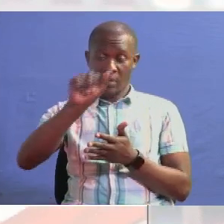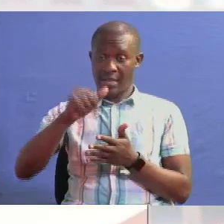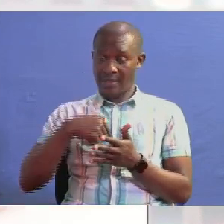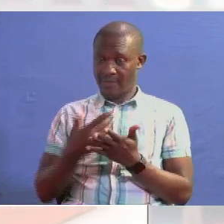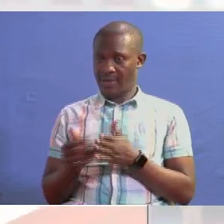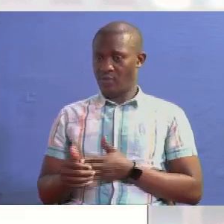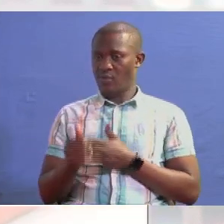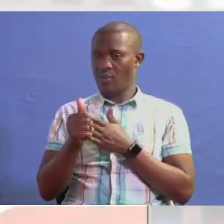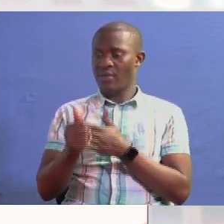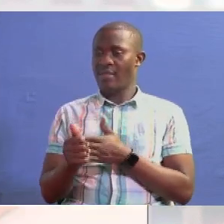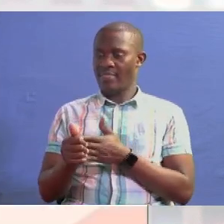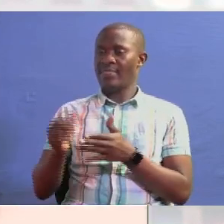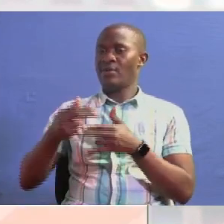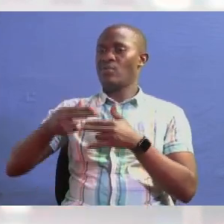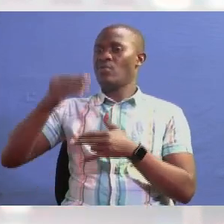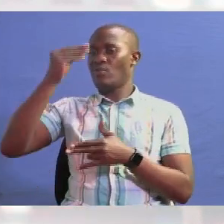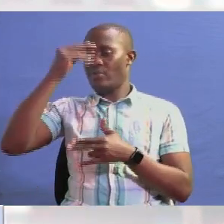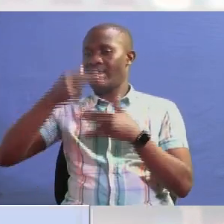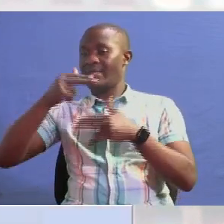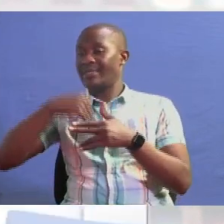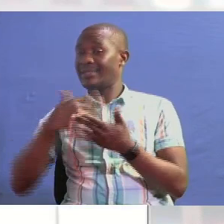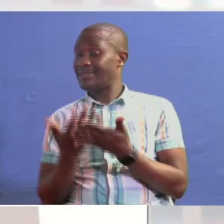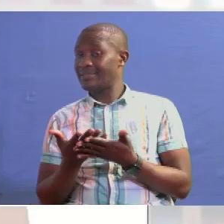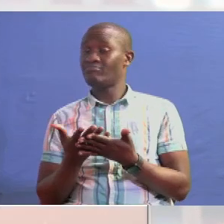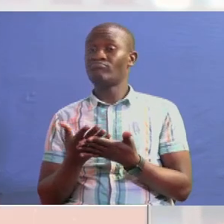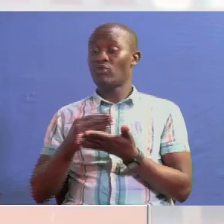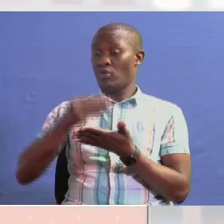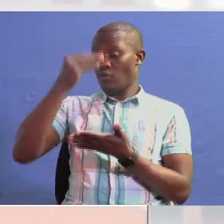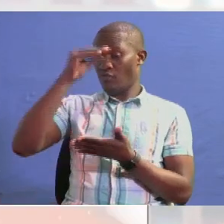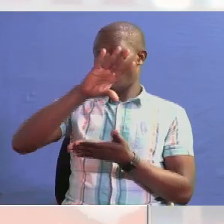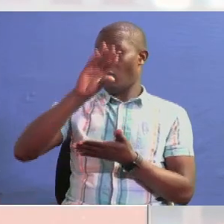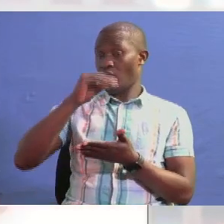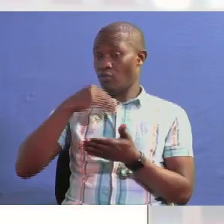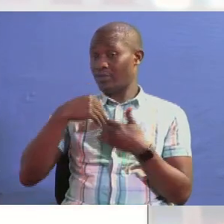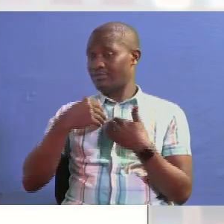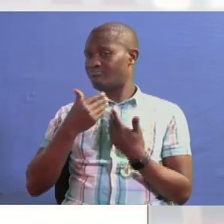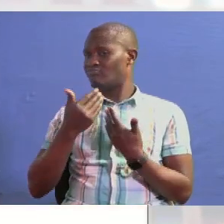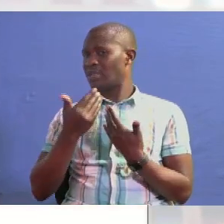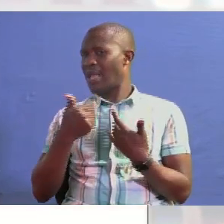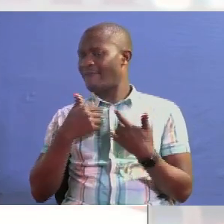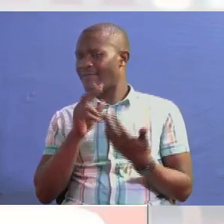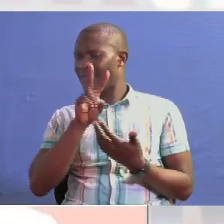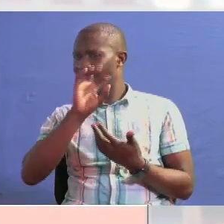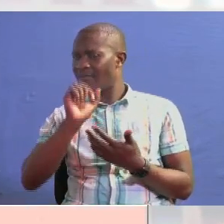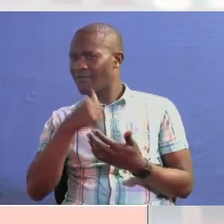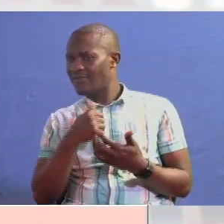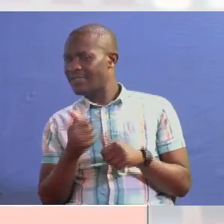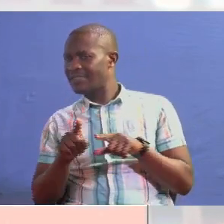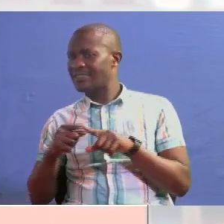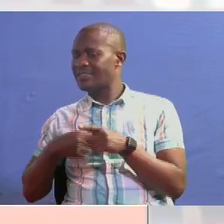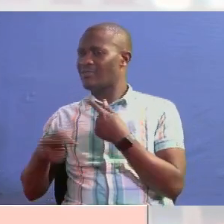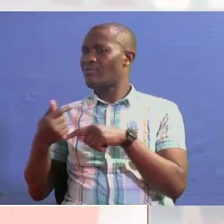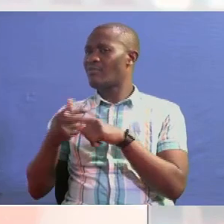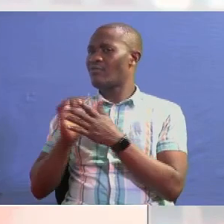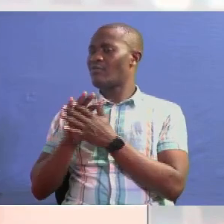wa ushirika wa elimu ya juu iligundua kwamba wanafunzi wa Afrika wanakataliwa visa hii kwa kiwango kikubwa kuliko wale wanaotoka